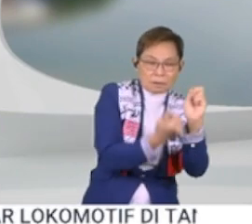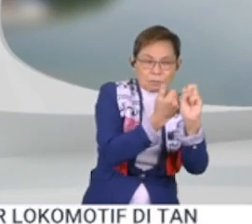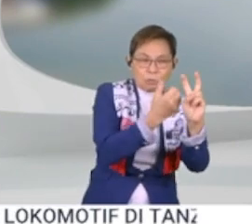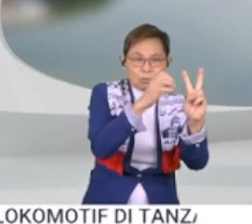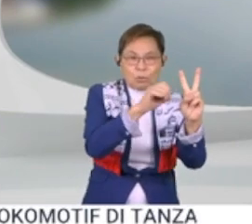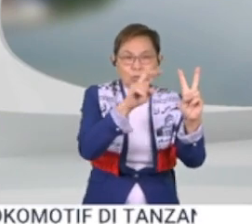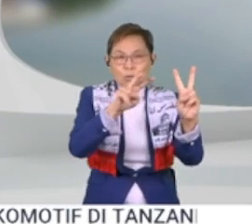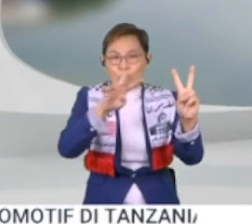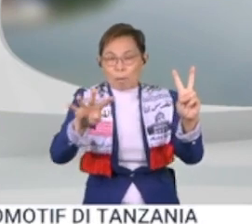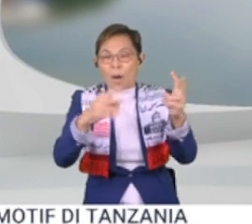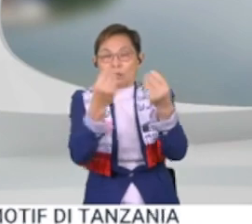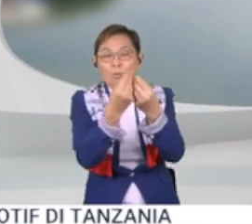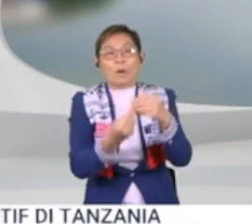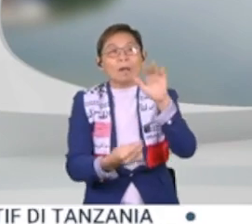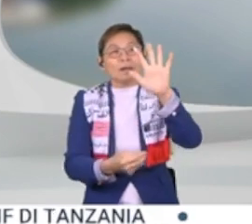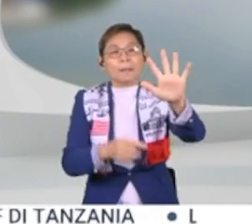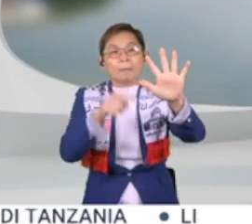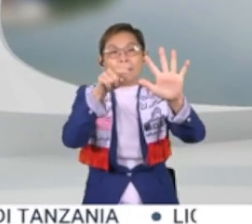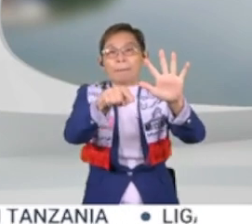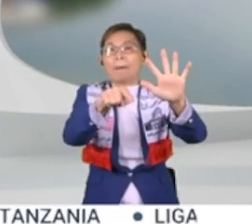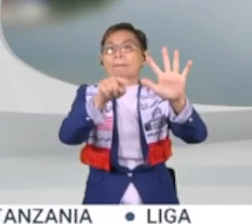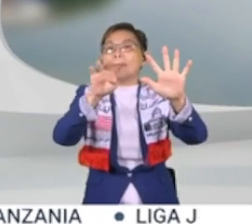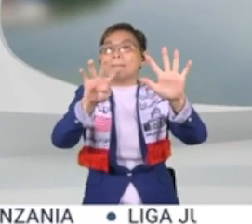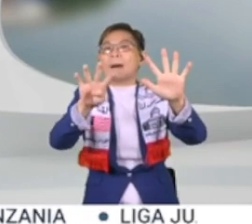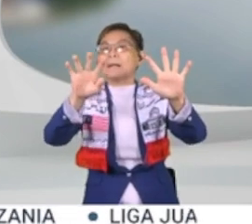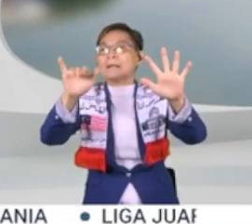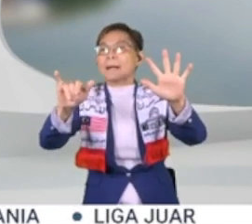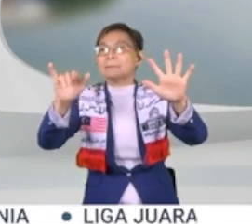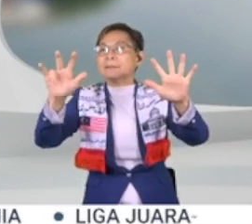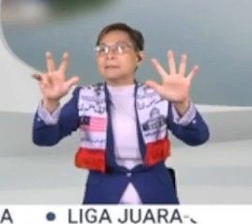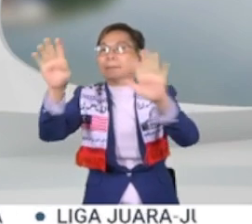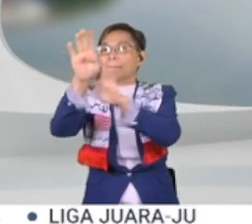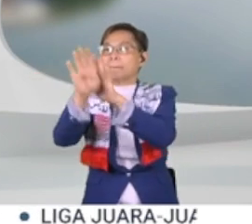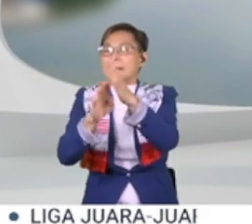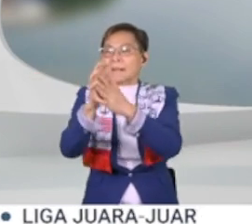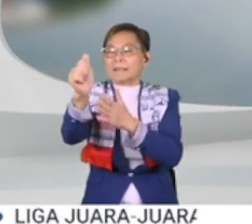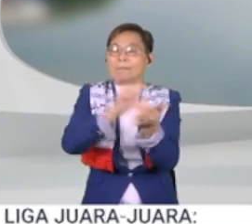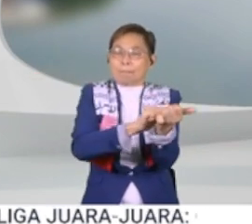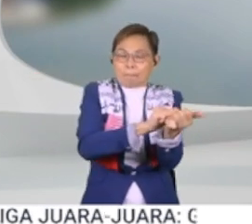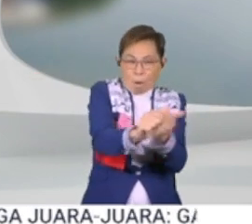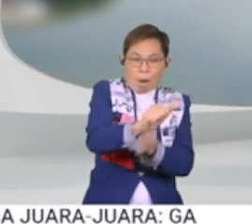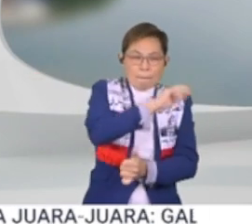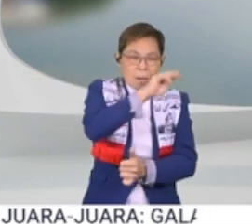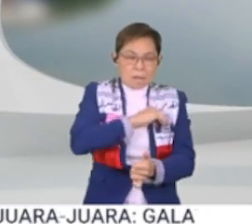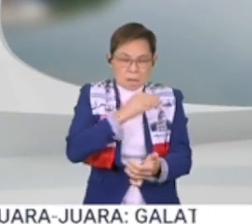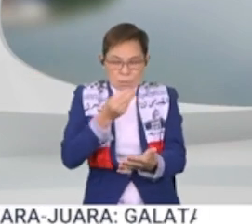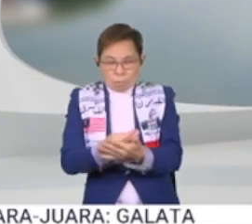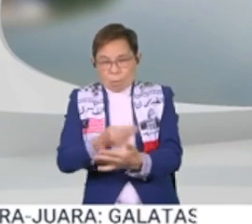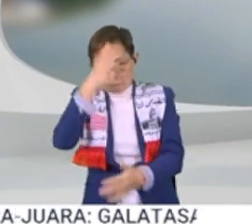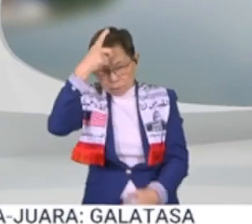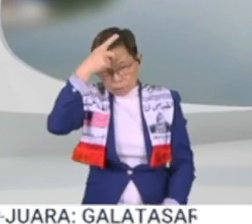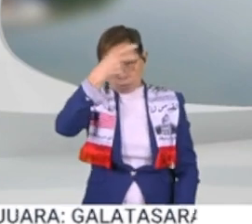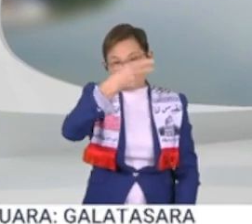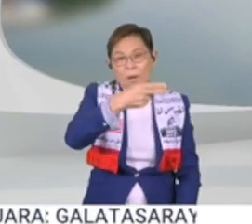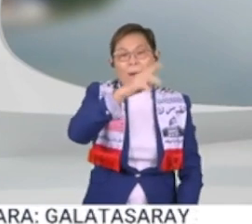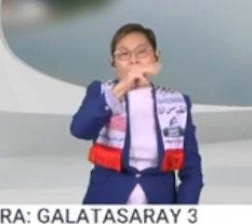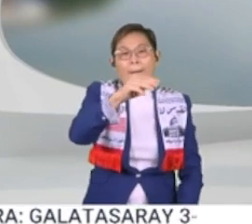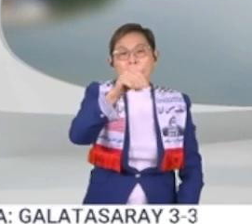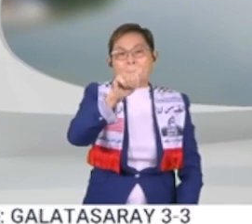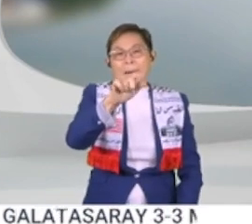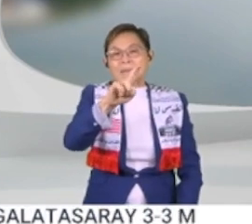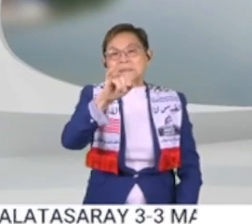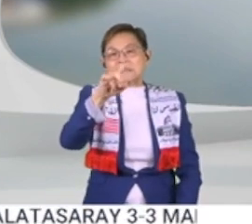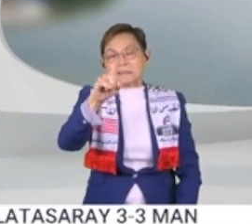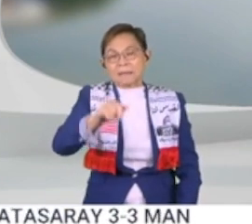2024 berjumlah 5. r63 bilion menteri kewangan Datuk Seri Panglima masudi manjun